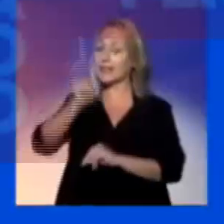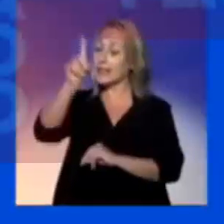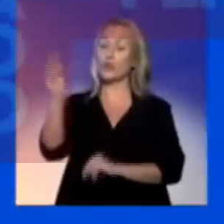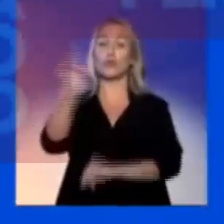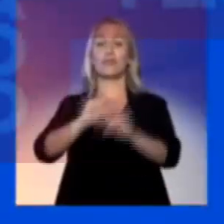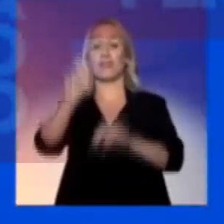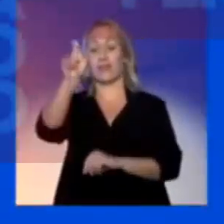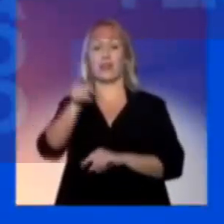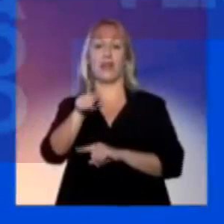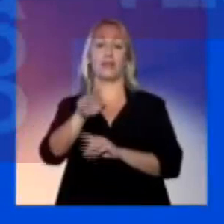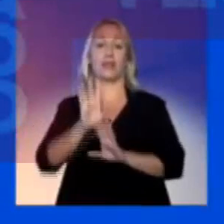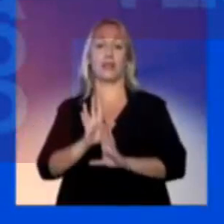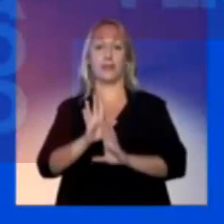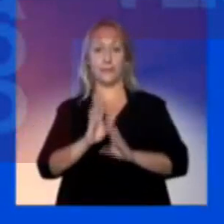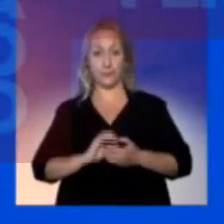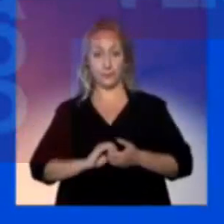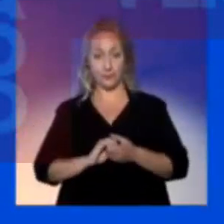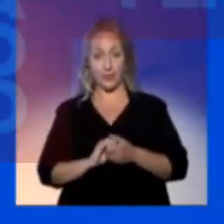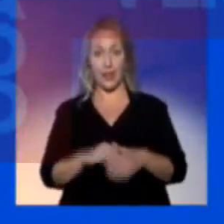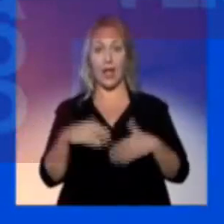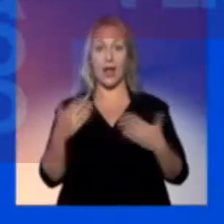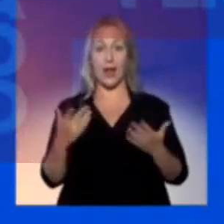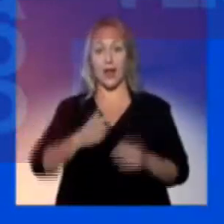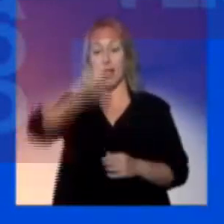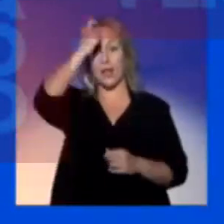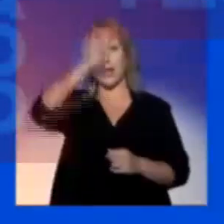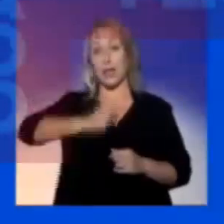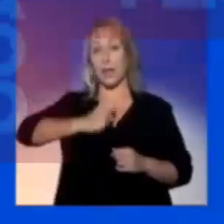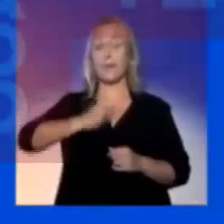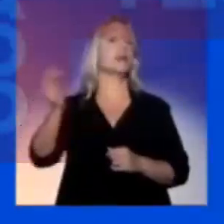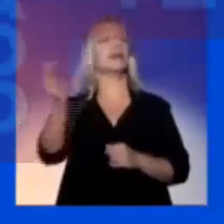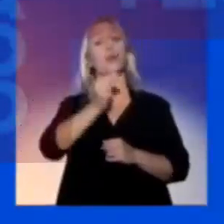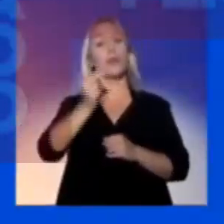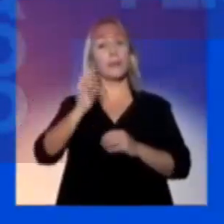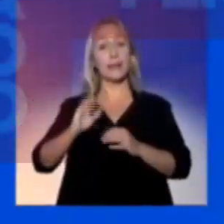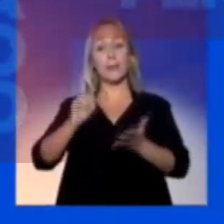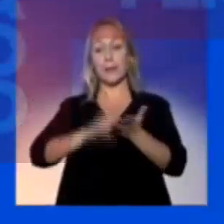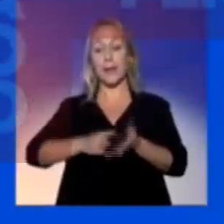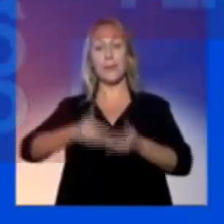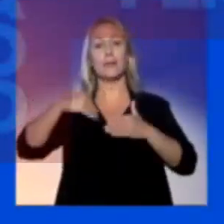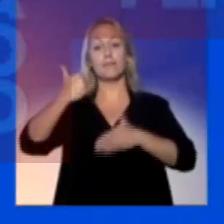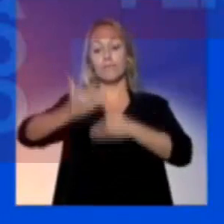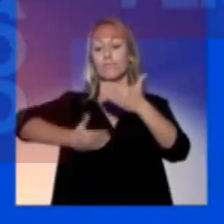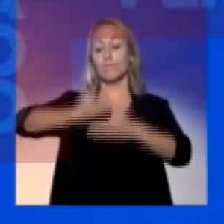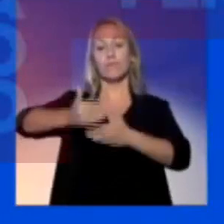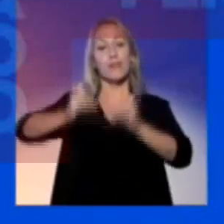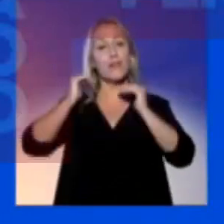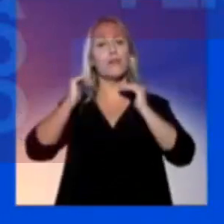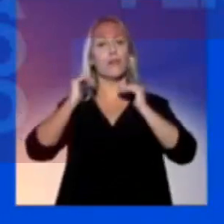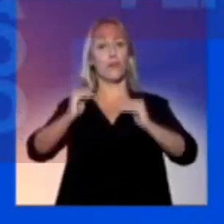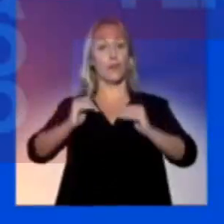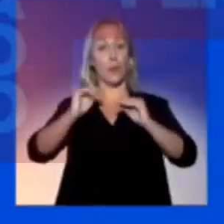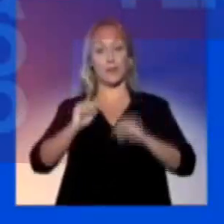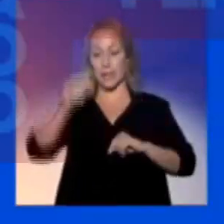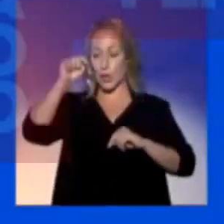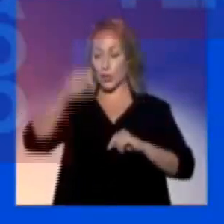ψήφιζα. Αλλά για μένα το ζητούμε να διατηρήσουμε αυτούς τους καλούς ρυθμούς. Αυτό το momentum. Το